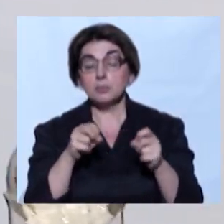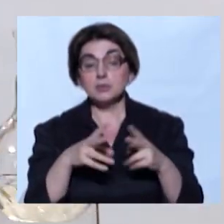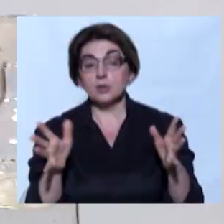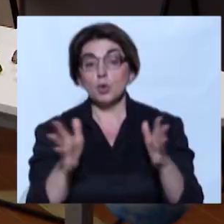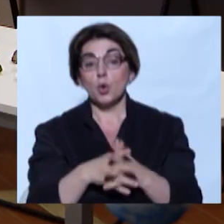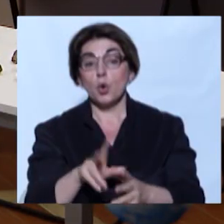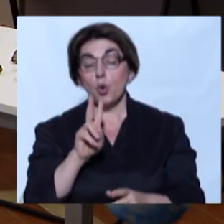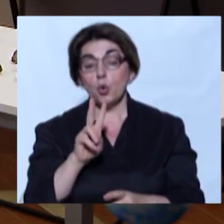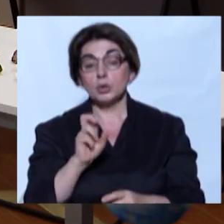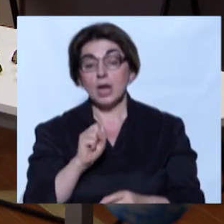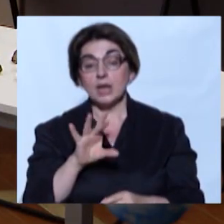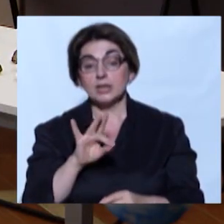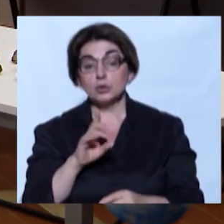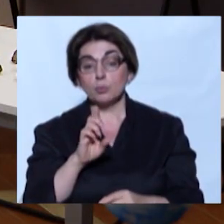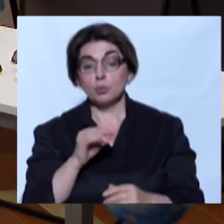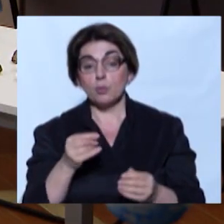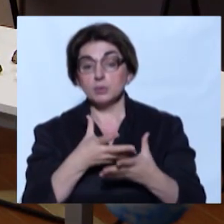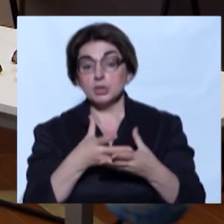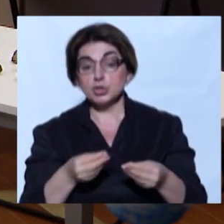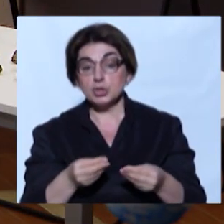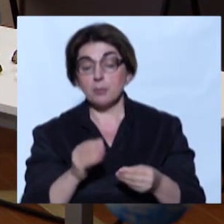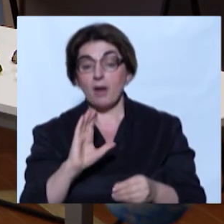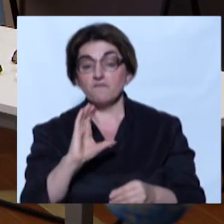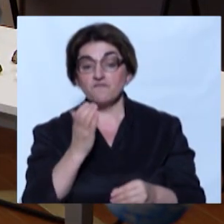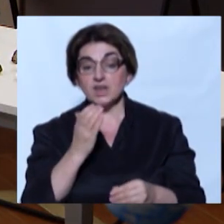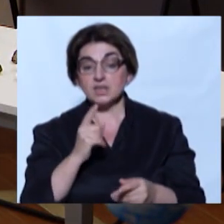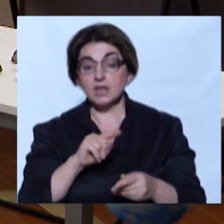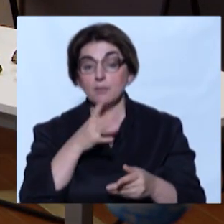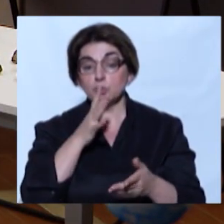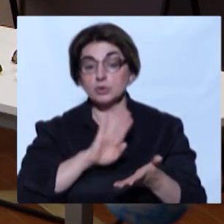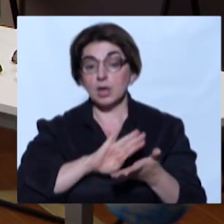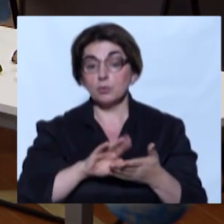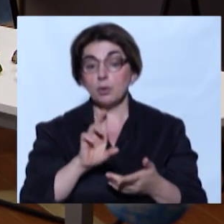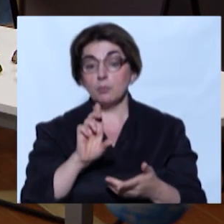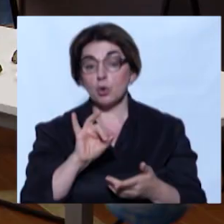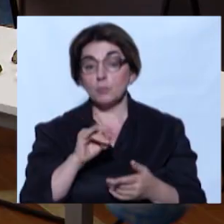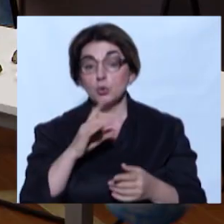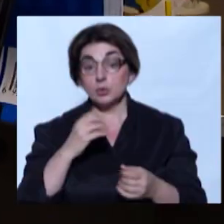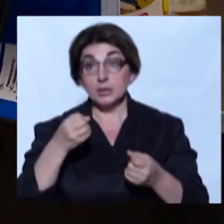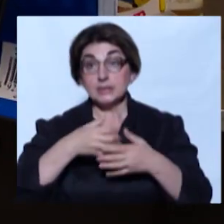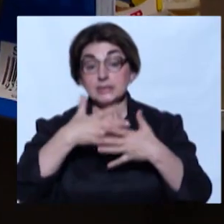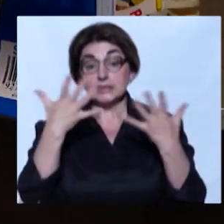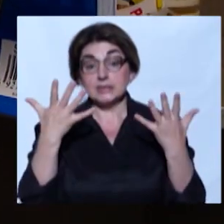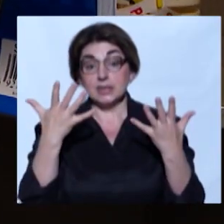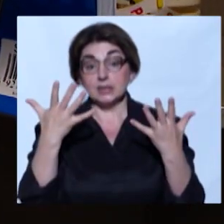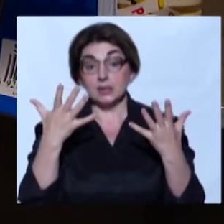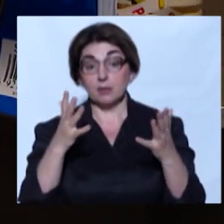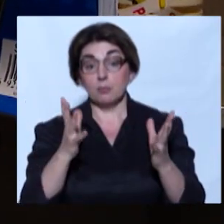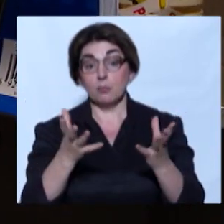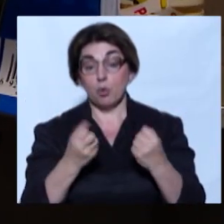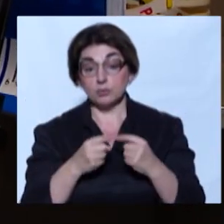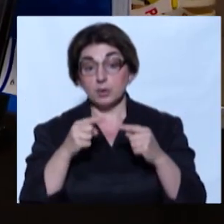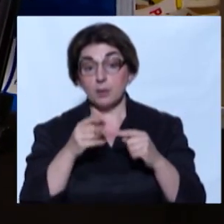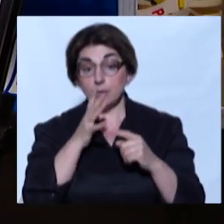ორი არგენტუმ ბრომი იშლება ვერცხლად და გამოიყოფა ამ დროს ბრომი. როდესაც სინათლე ხვდება ამ